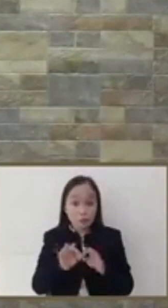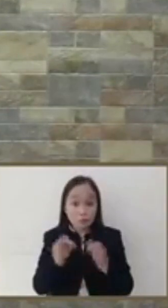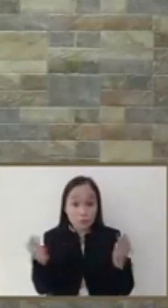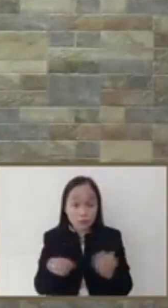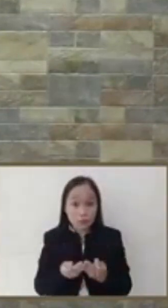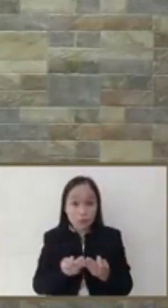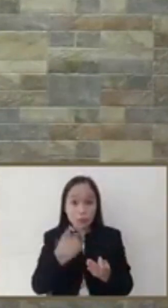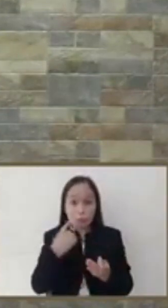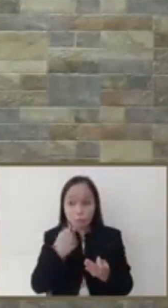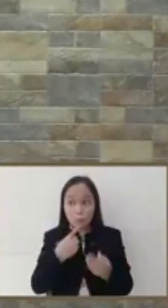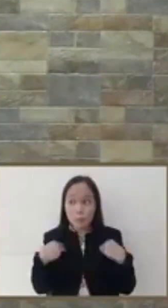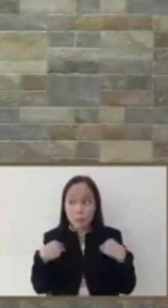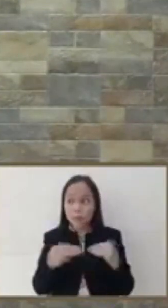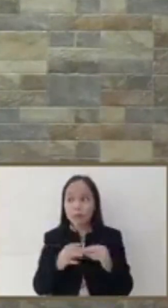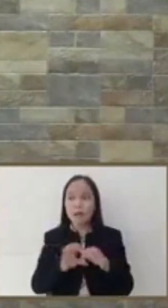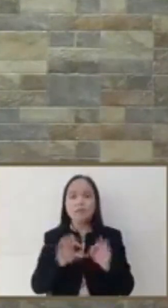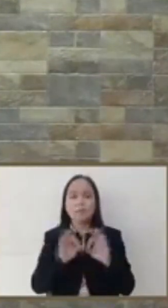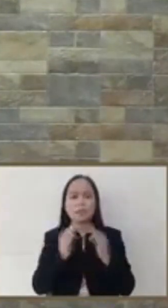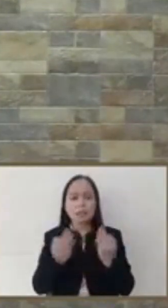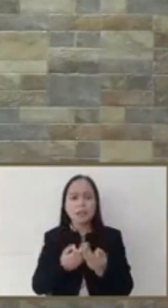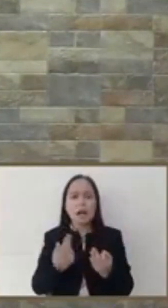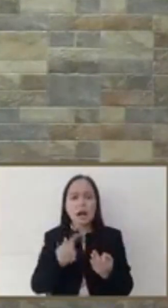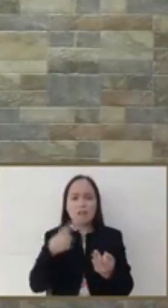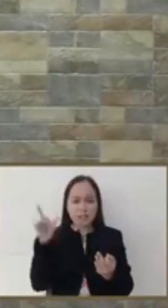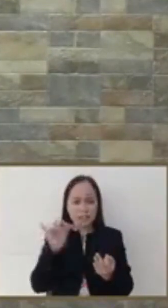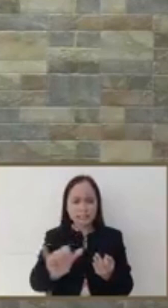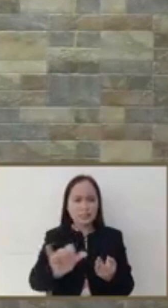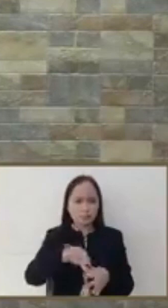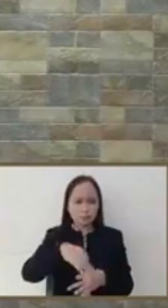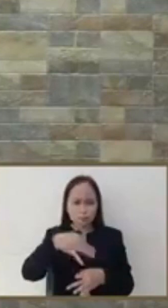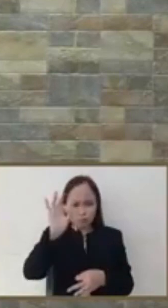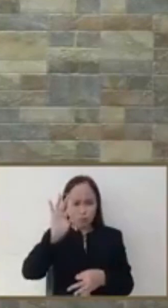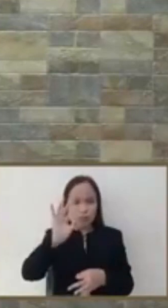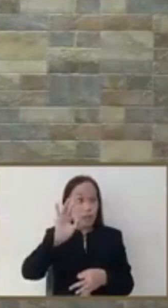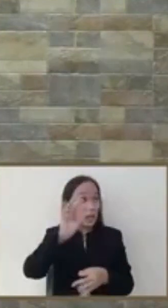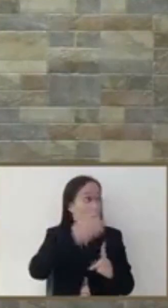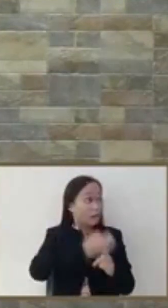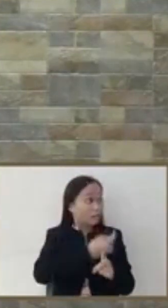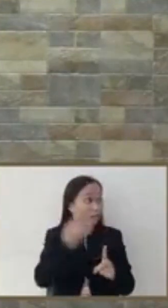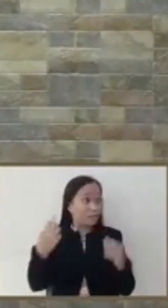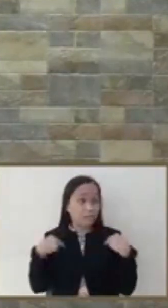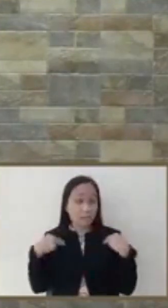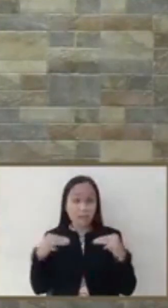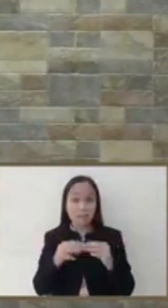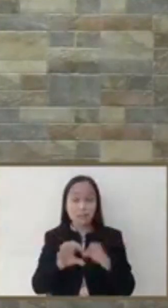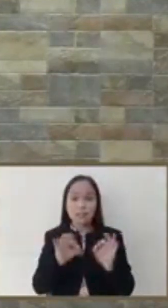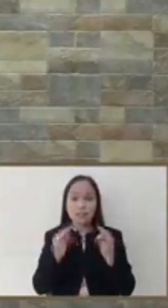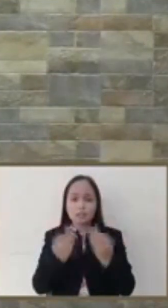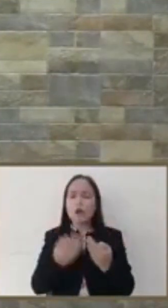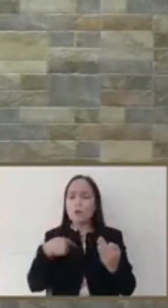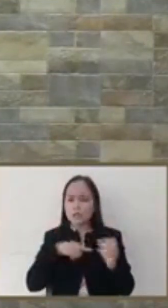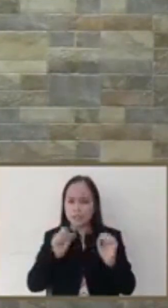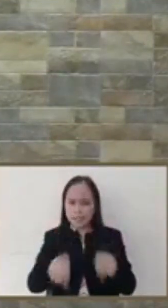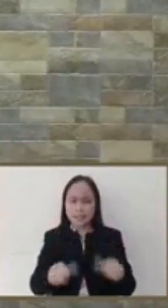Yung bawat miyembro ng pamilya natin ay merong eternal soul yan. Sila po'y sila lamang ang makakasama natin bagamat